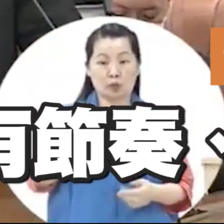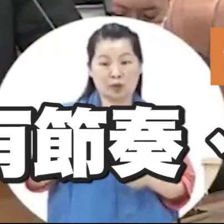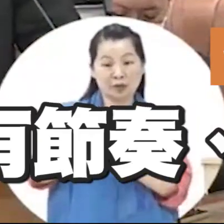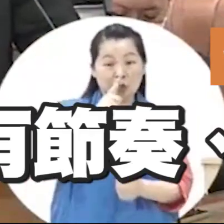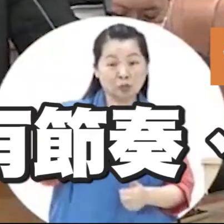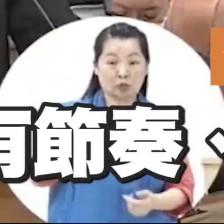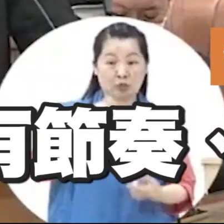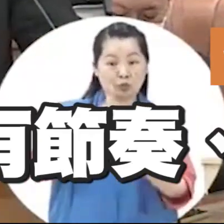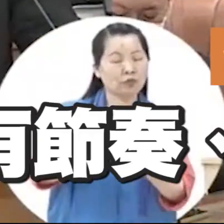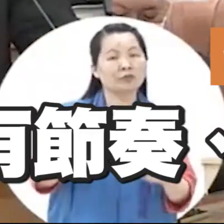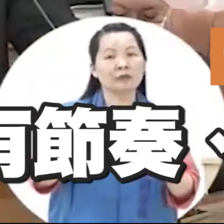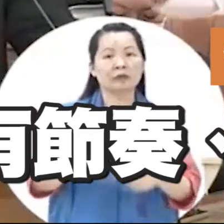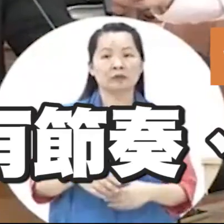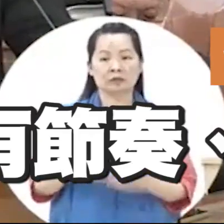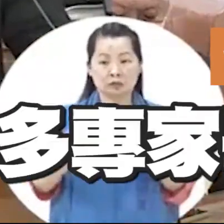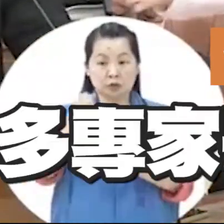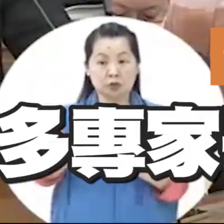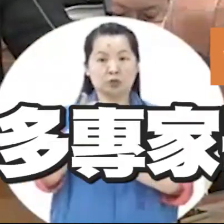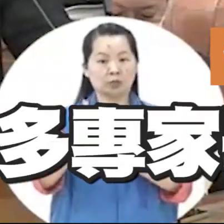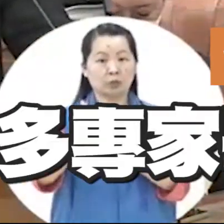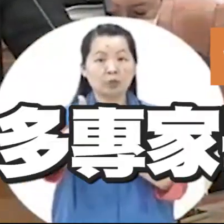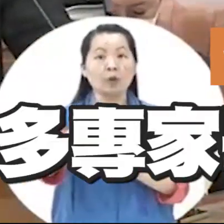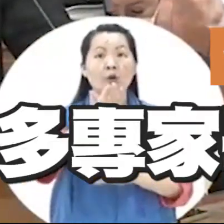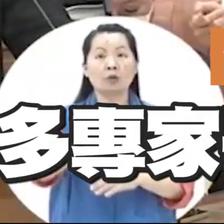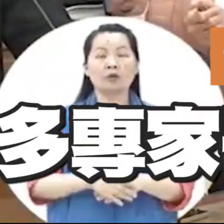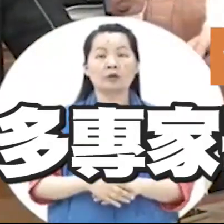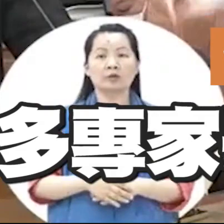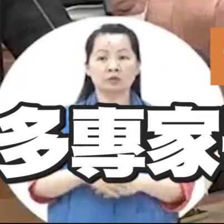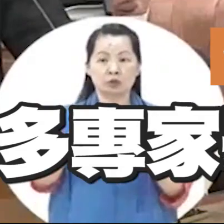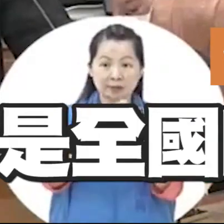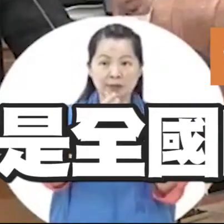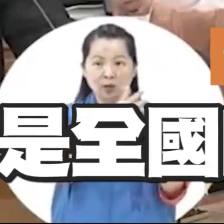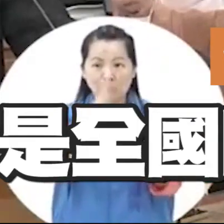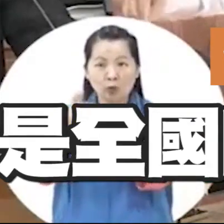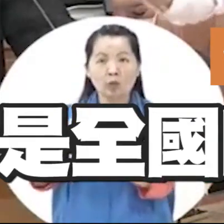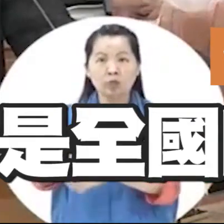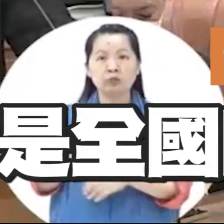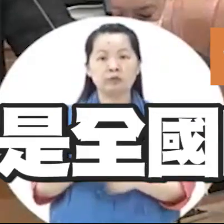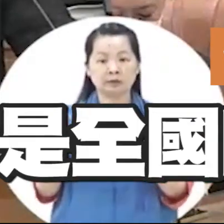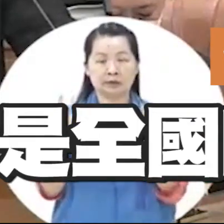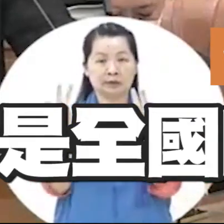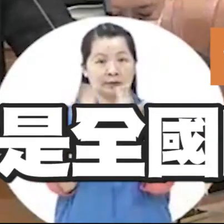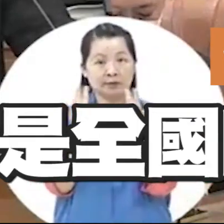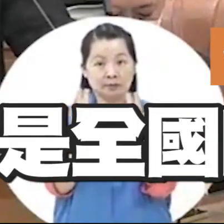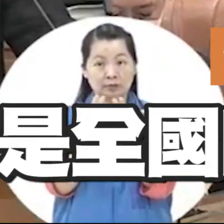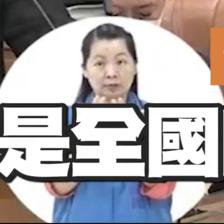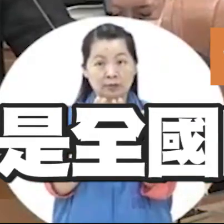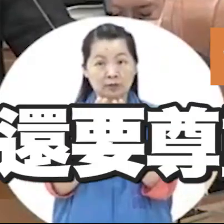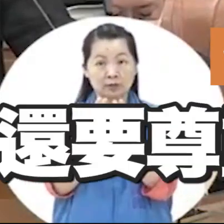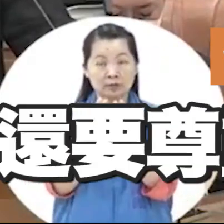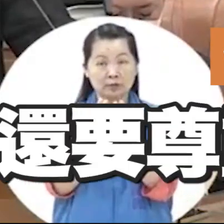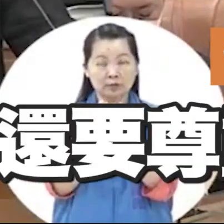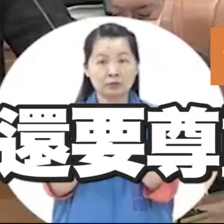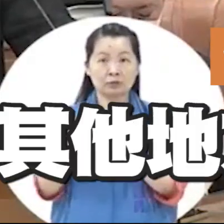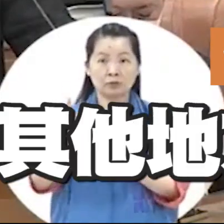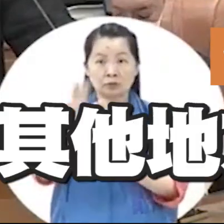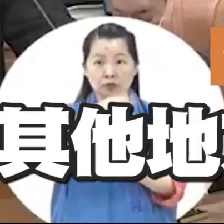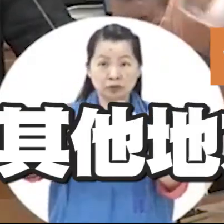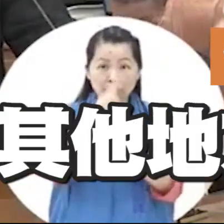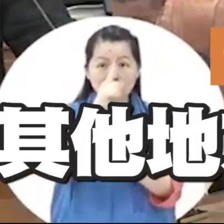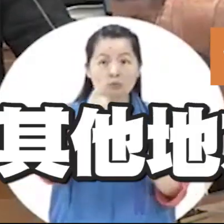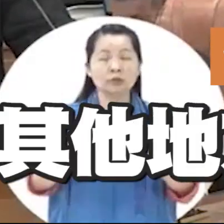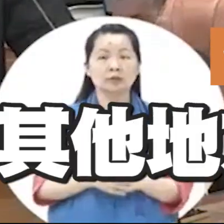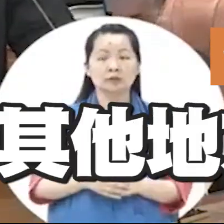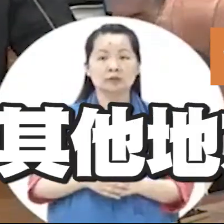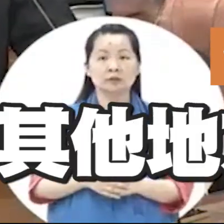哎。做事情有节奏、有次序，还要尊重很多专家学者的会议。新北市也不是全国唯一的县市，你还要尊重各个